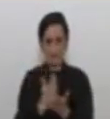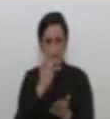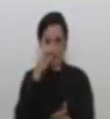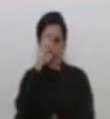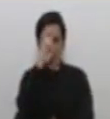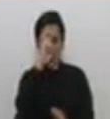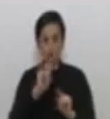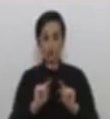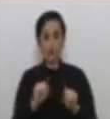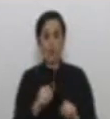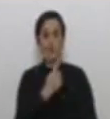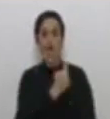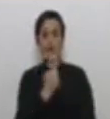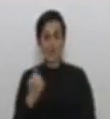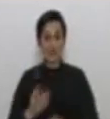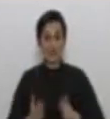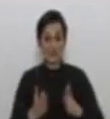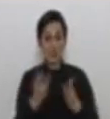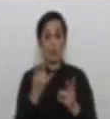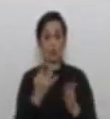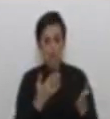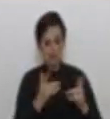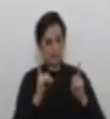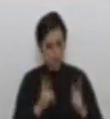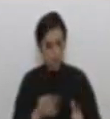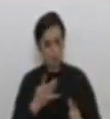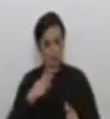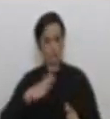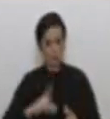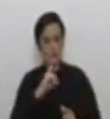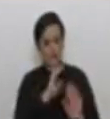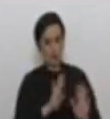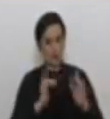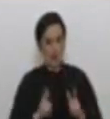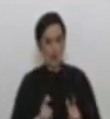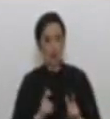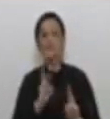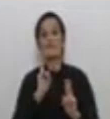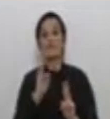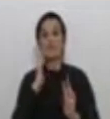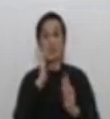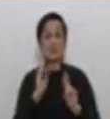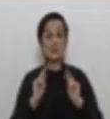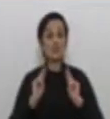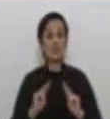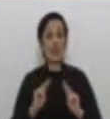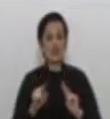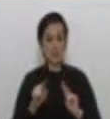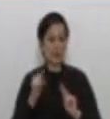ხელისუფლებაში მოსვლის ერთადერთი გზა და ამას უნდა შეუგუონ ან მოუწევთ შეგუება ამასთან. ვისაც ამ ჭეშმარიტების გათავისება